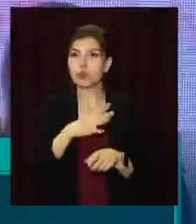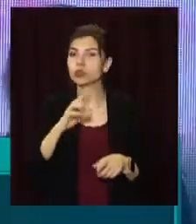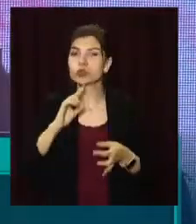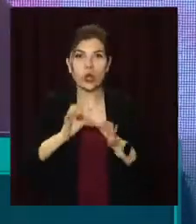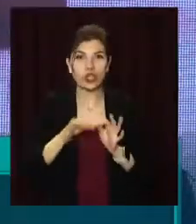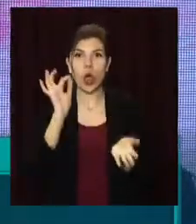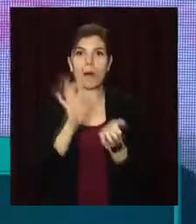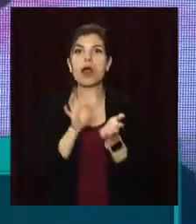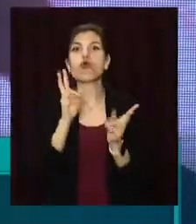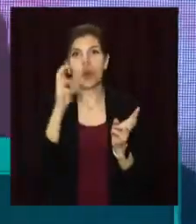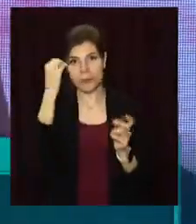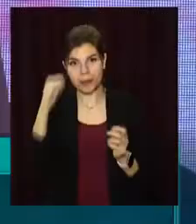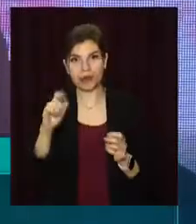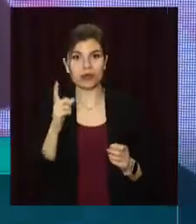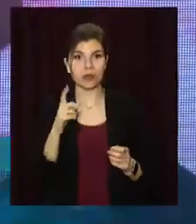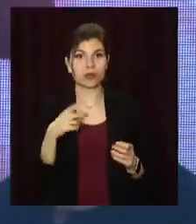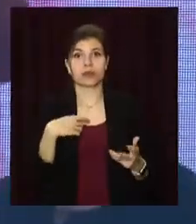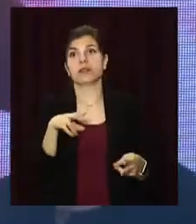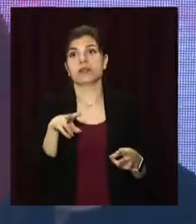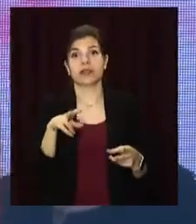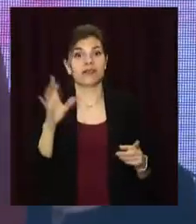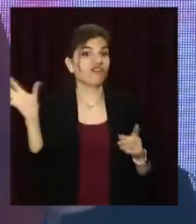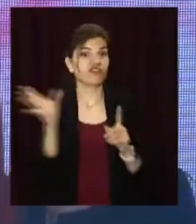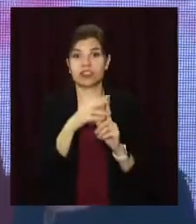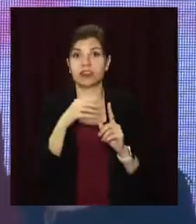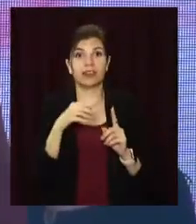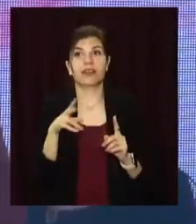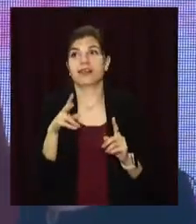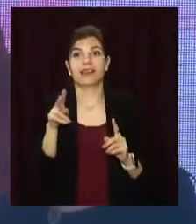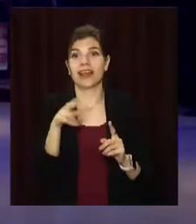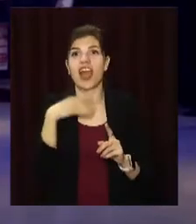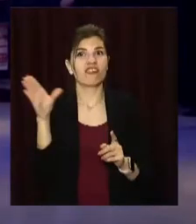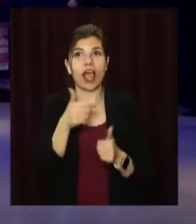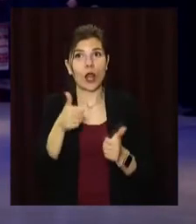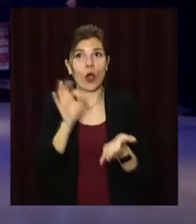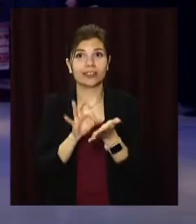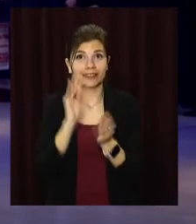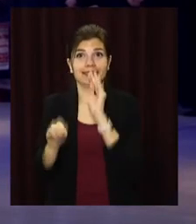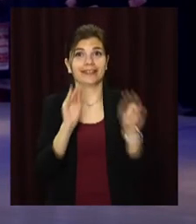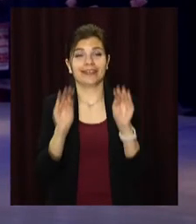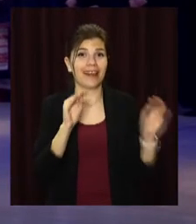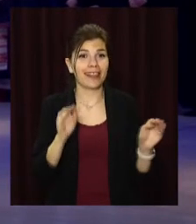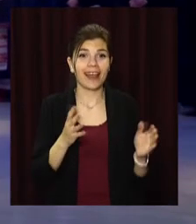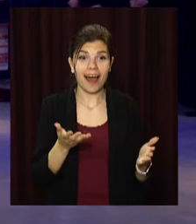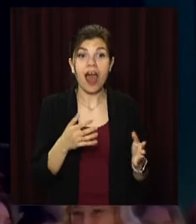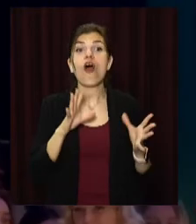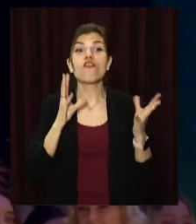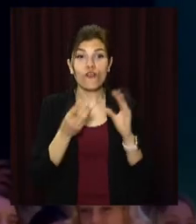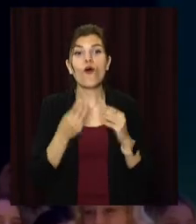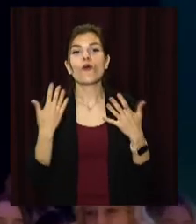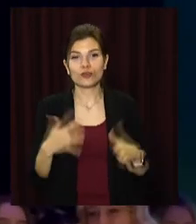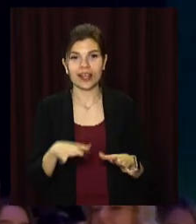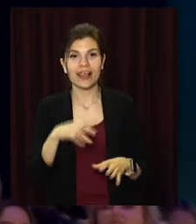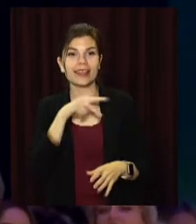на своєму листочку практично з 1 по 23 всім ставив хороші оцінки. І ось довгоочікуване нагородження. Усі